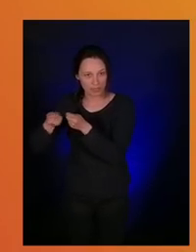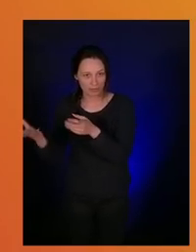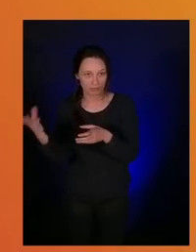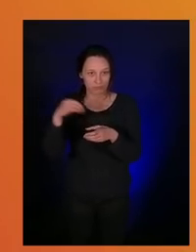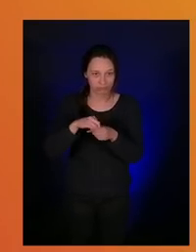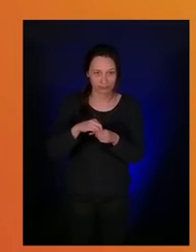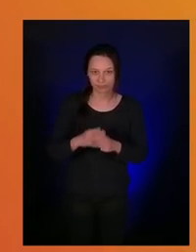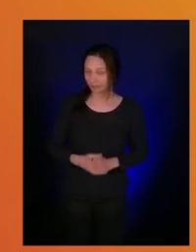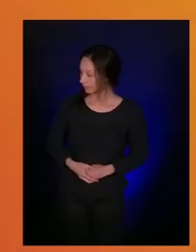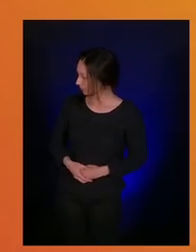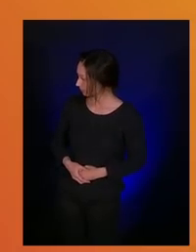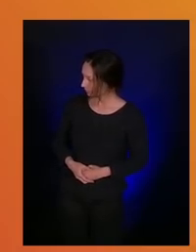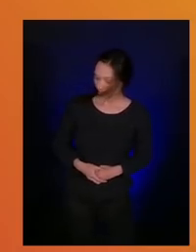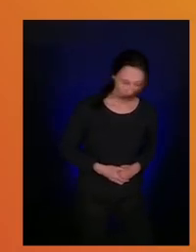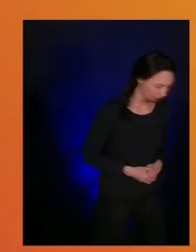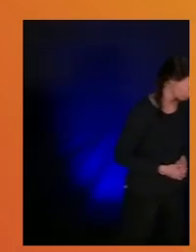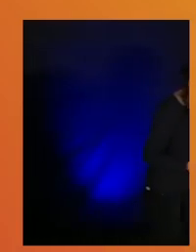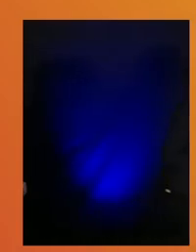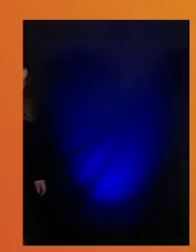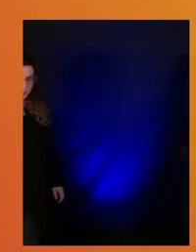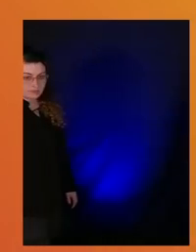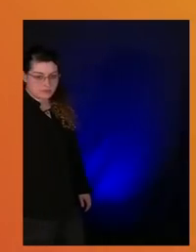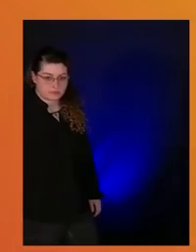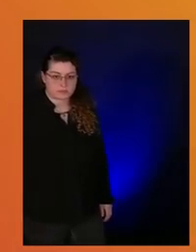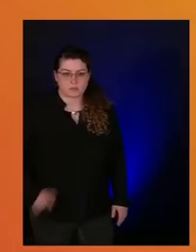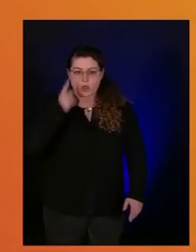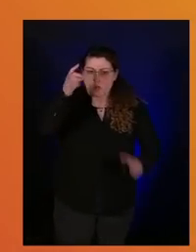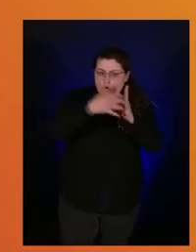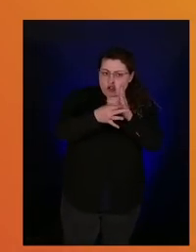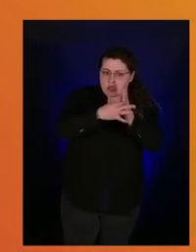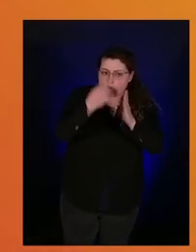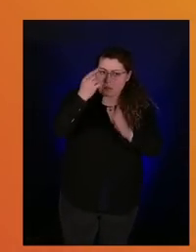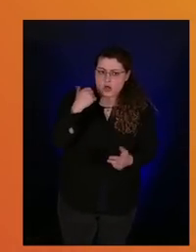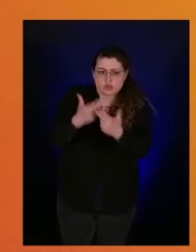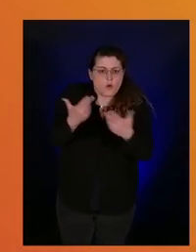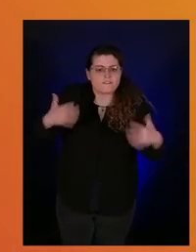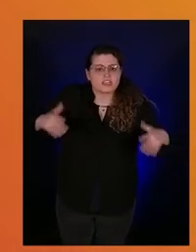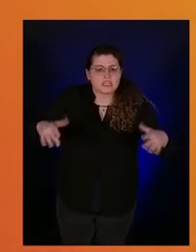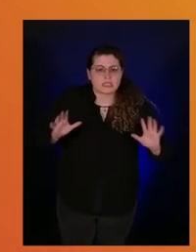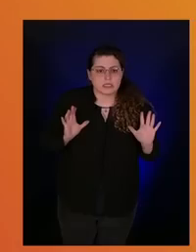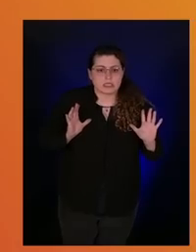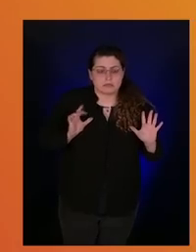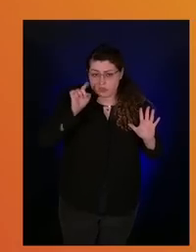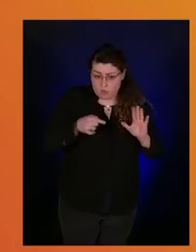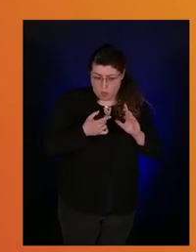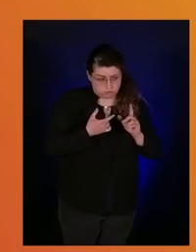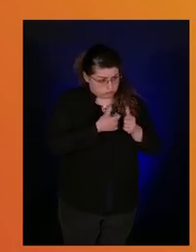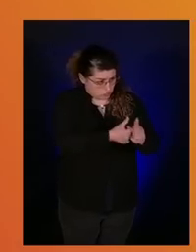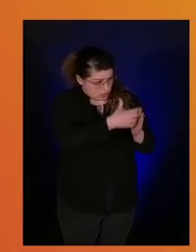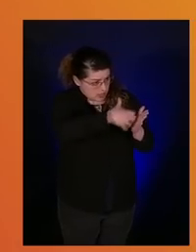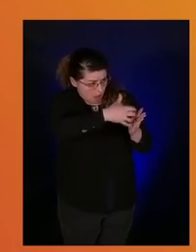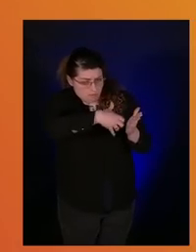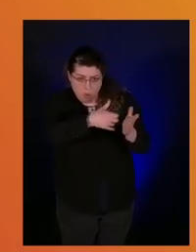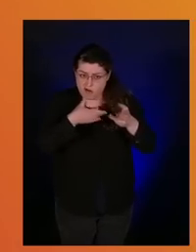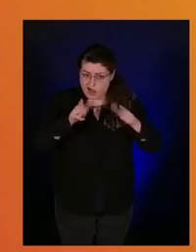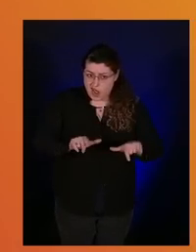monopoliser la parole, sur les cotisations, je pense avoir répondu. Il suffit de sortir les rapports, ils sont disponibles,